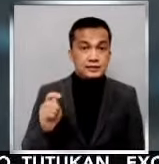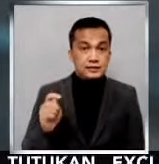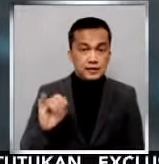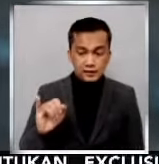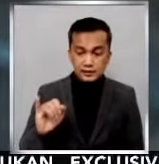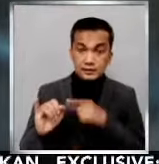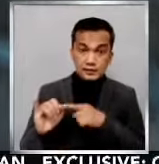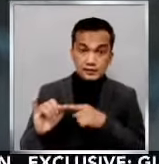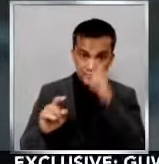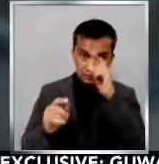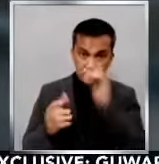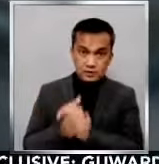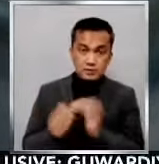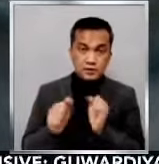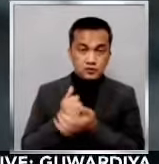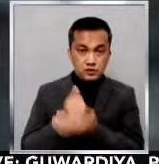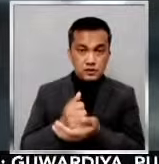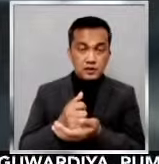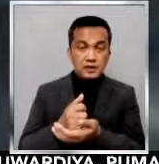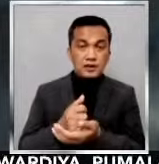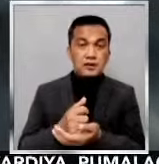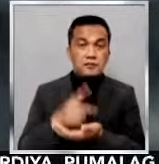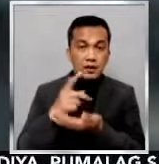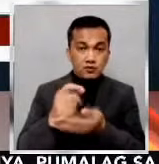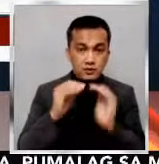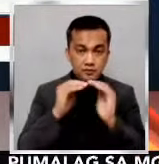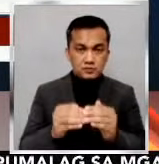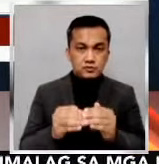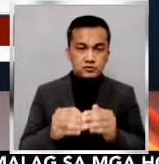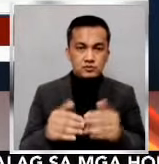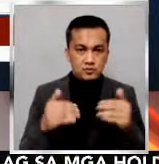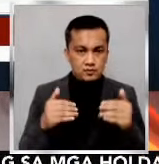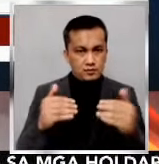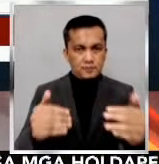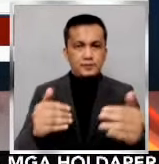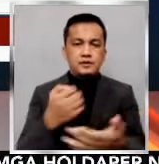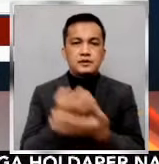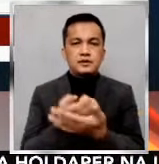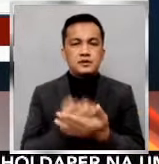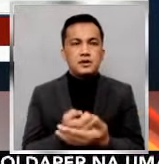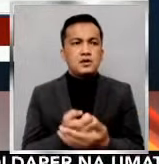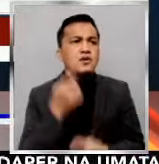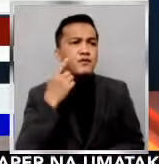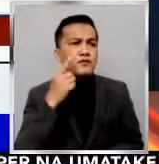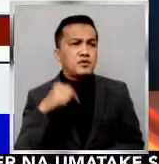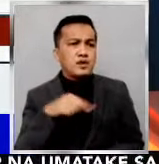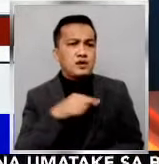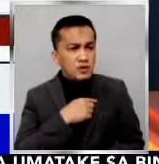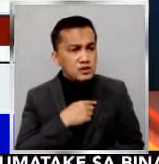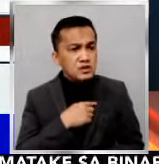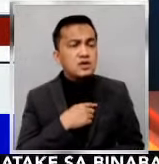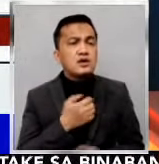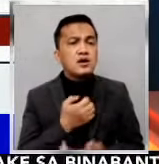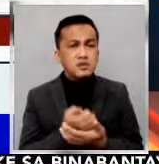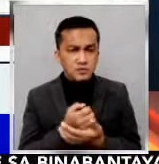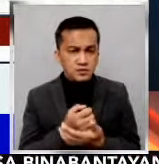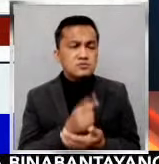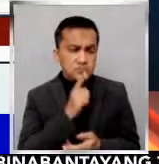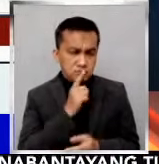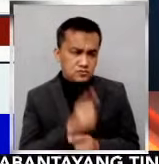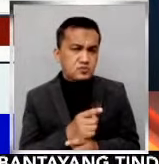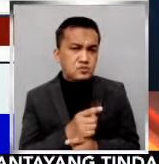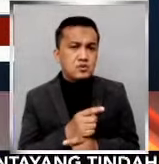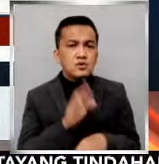makakatulong ang bakuna bubble para gumalaw ang ekonomiya. Para po sa economy naman din talaga. At saka, sir, yung mga negosyo po